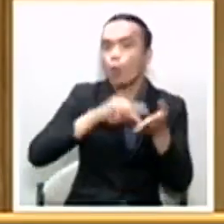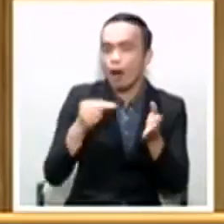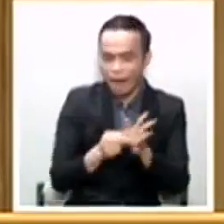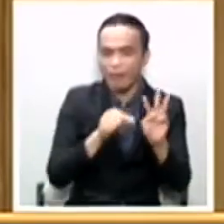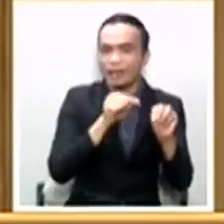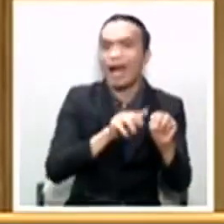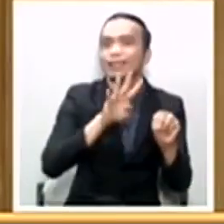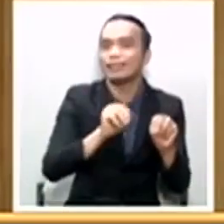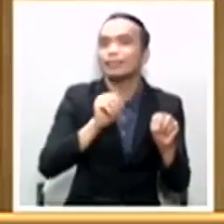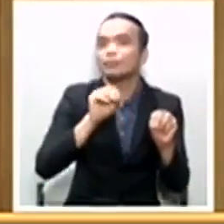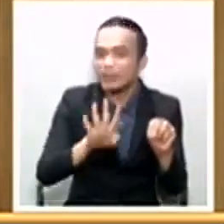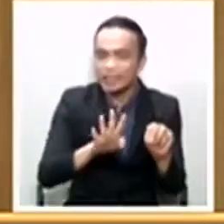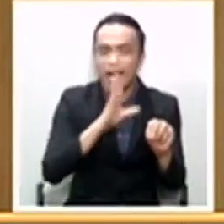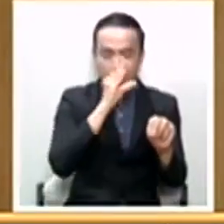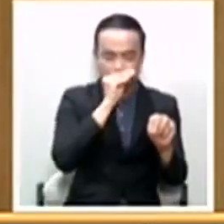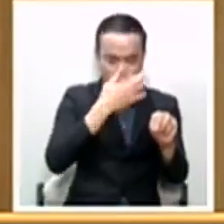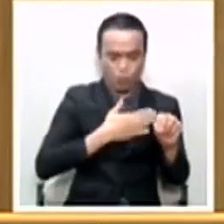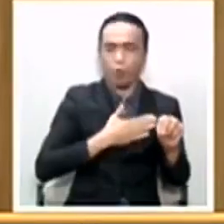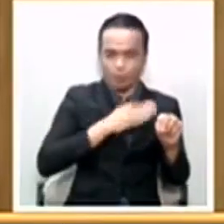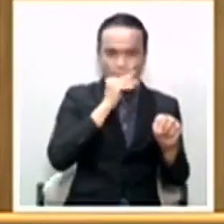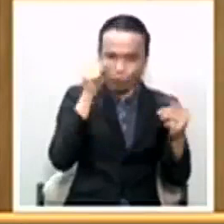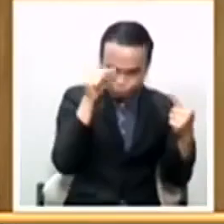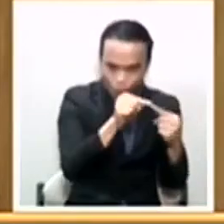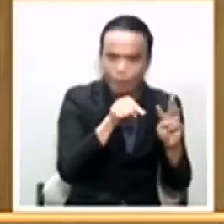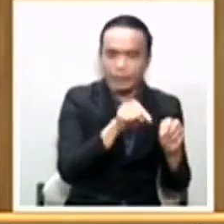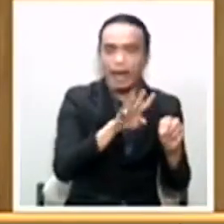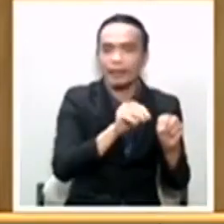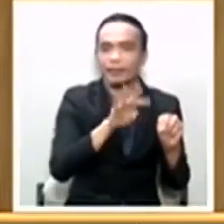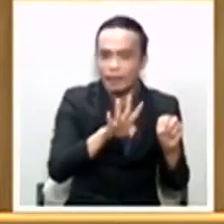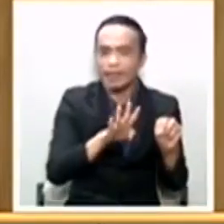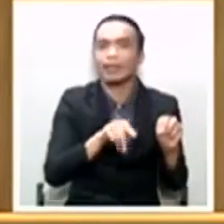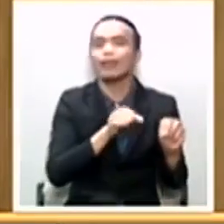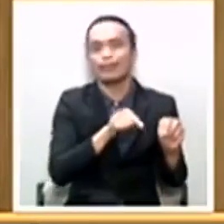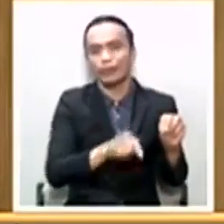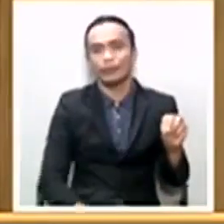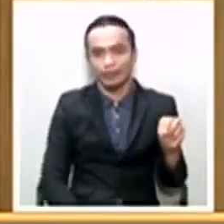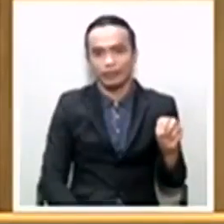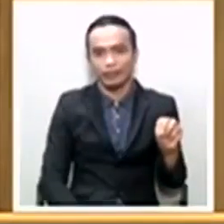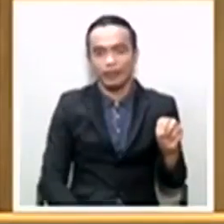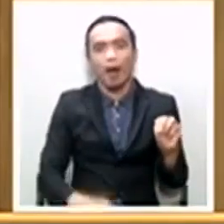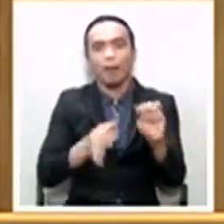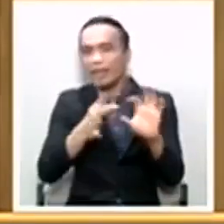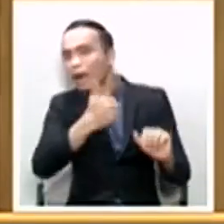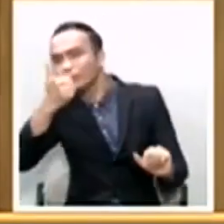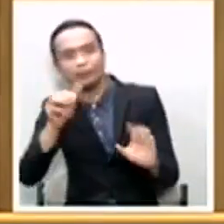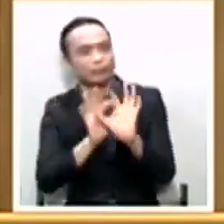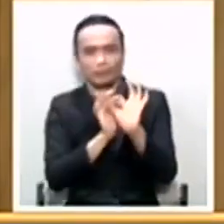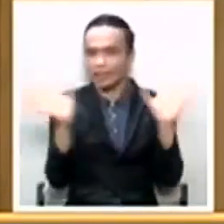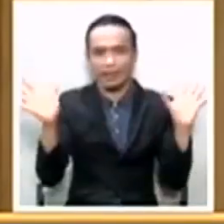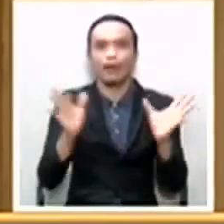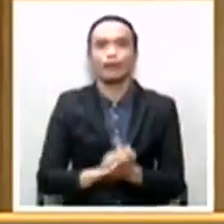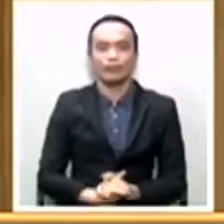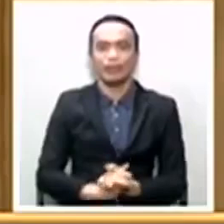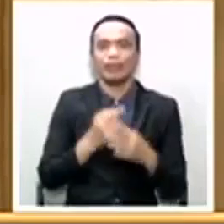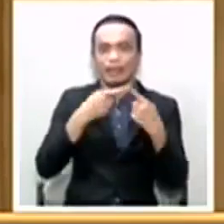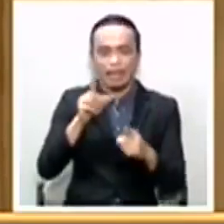เอาเฉพาะประเด็นมาพูดตรงนี้ผมพูดถึง44ตรงนั้นเพื่อจะปลดล็อกเพื่ออะไรต่างบันทึกได้ไงก็กฎหมายเขาเขียนอย่างนั้นท่านเอามา